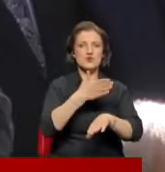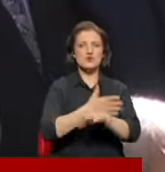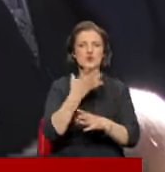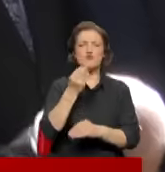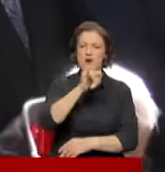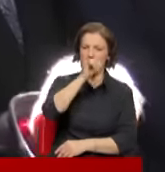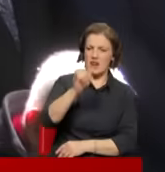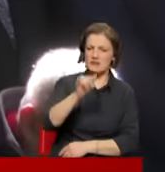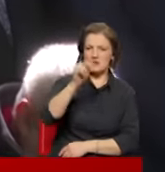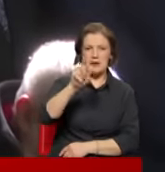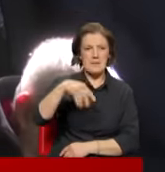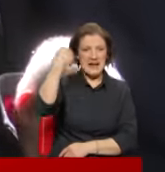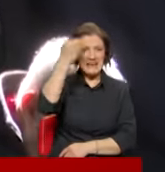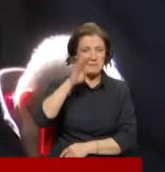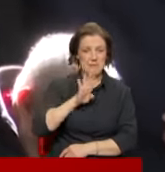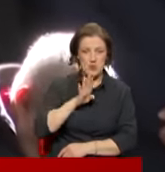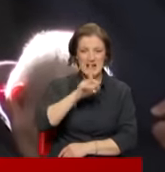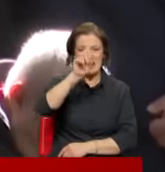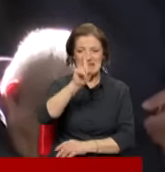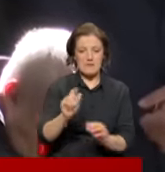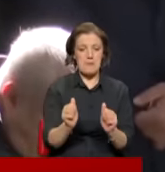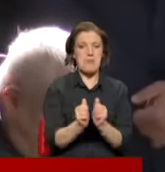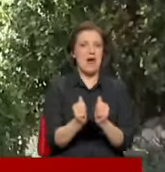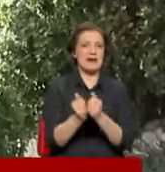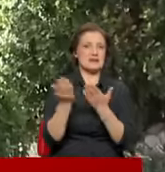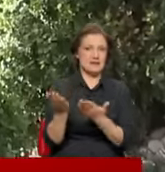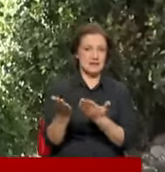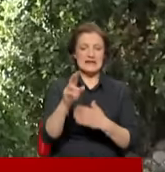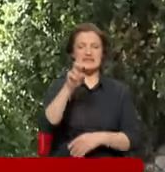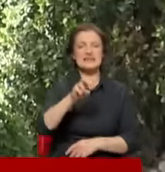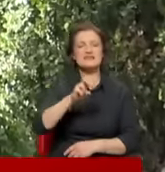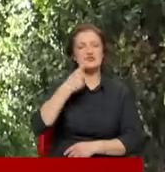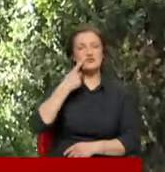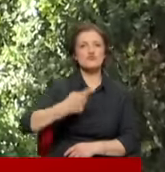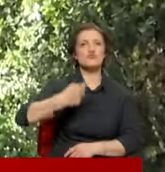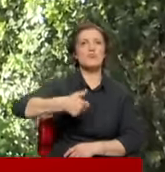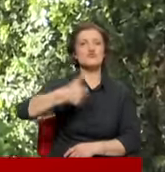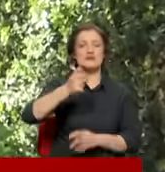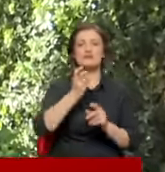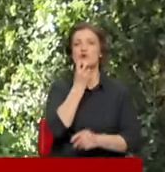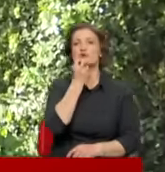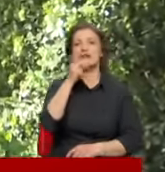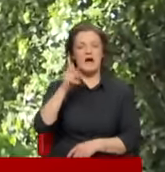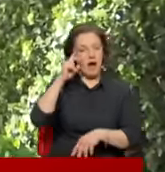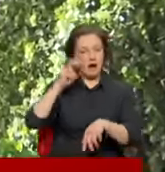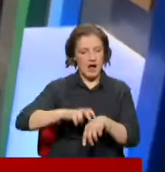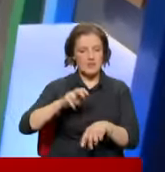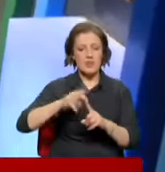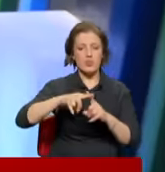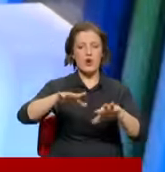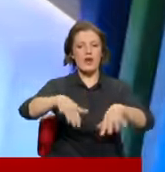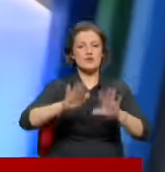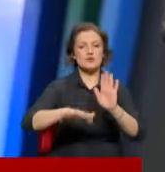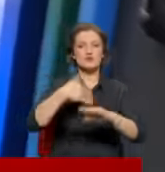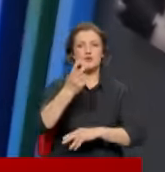çokça eleştirdikleri Ekrem İmamoğlu'yla ilk kez bir aradaydı. 8. Cumhurbaşkanı Turgut Özal'ın anma töreni sonrası